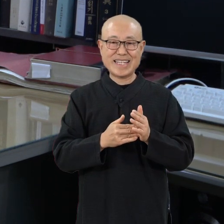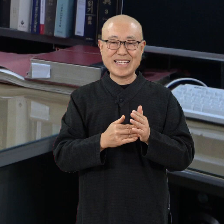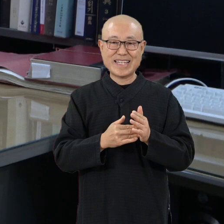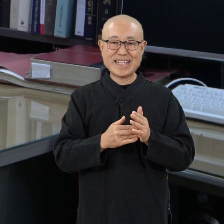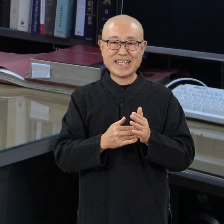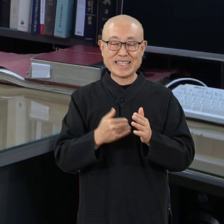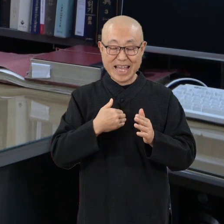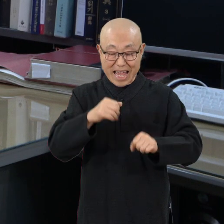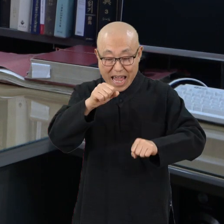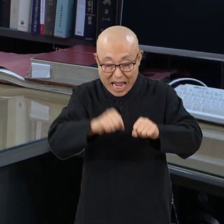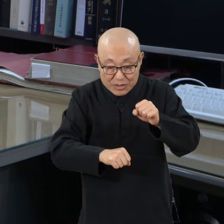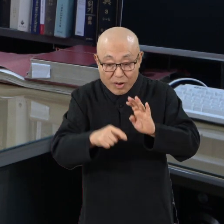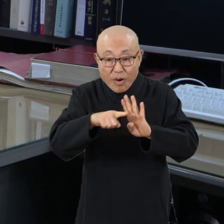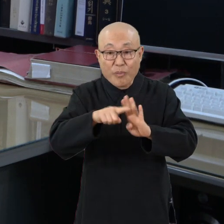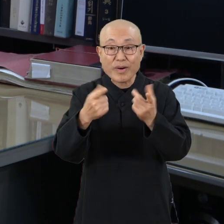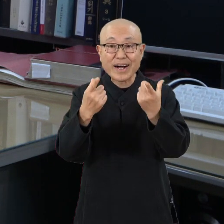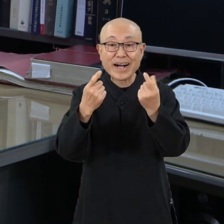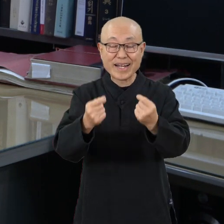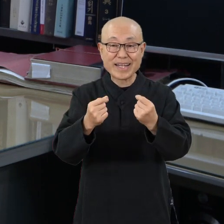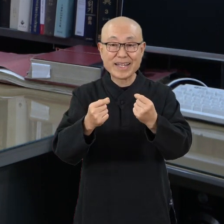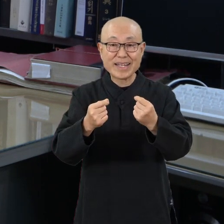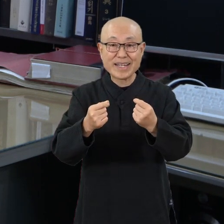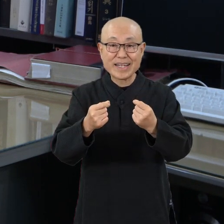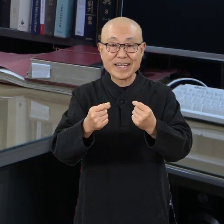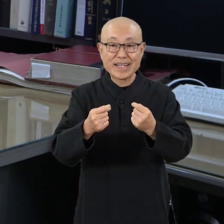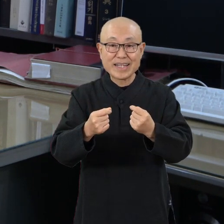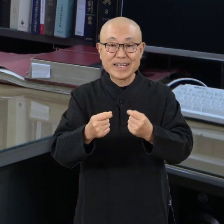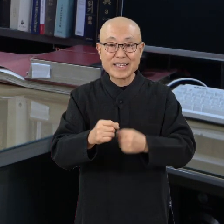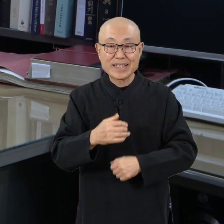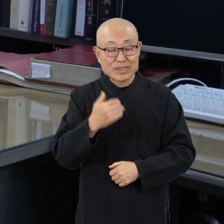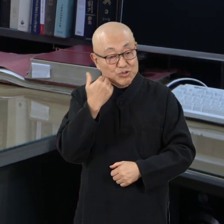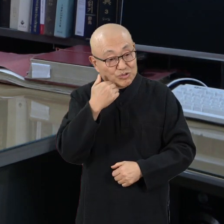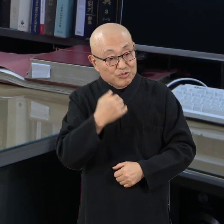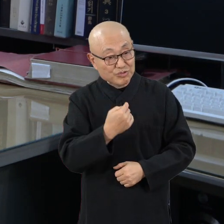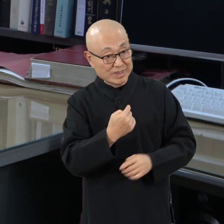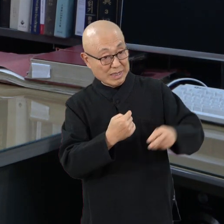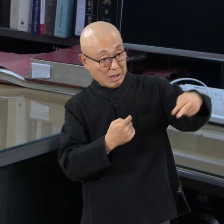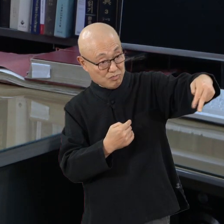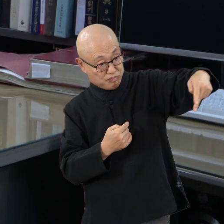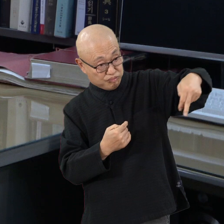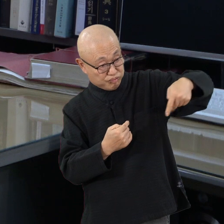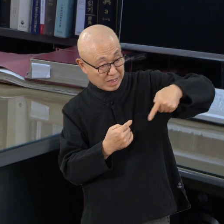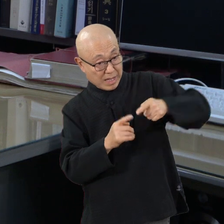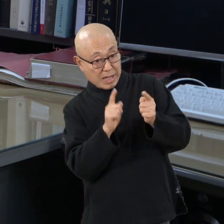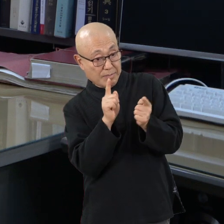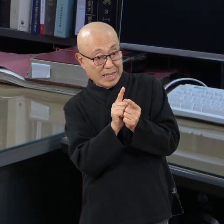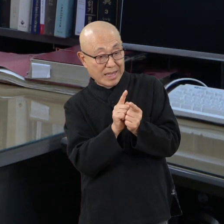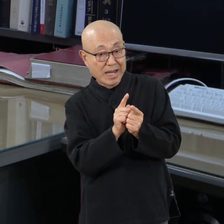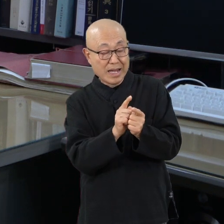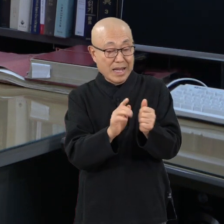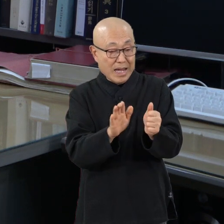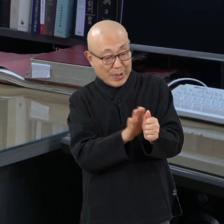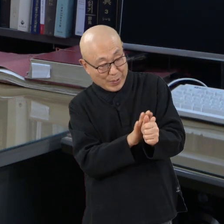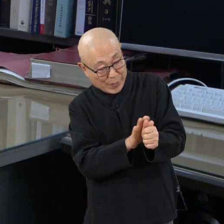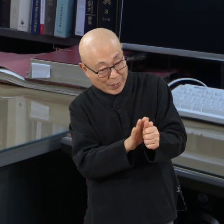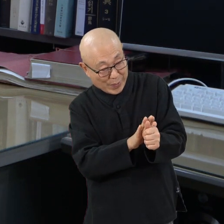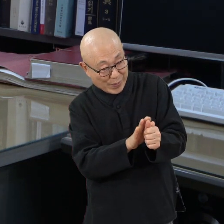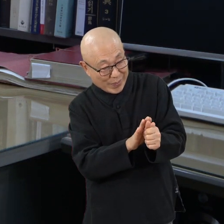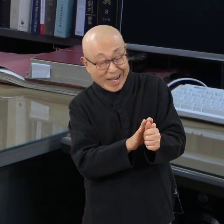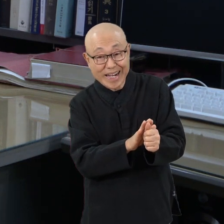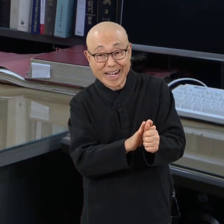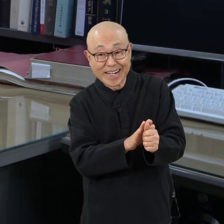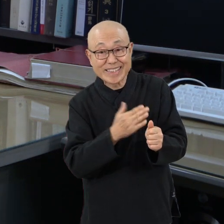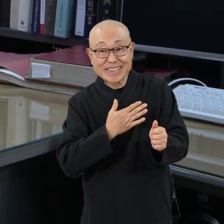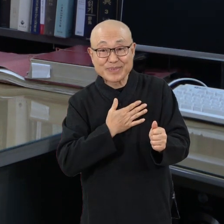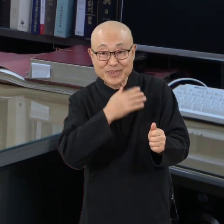이제 행위가 업이잖아요. 저기서 사람이 다가오면은 그 사람을 맞이해서 친절하게 맞이하면 서로